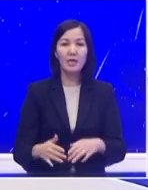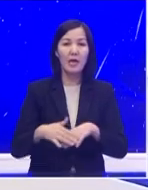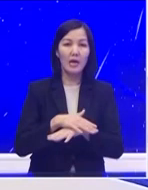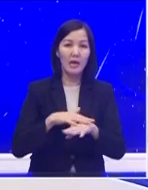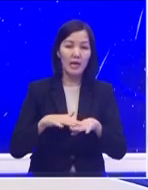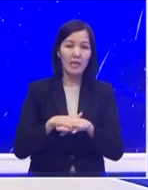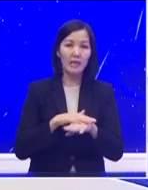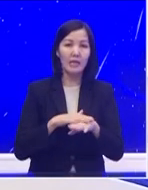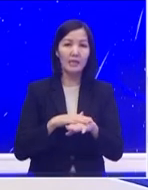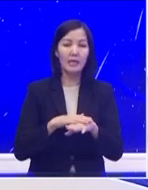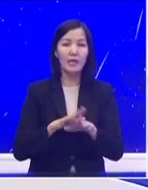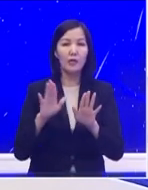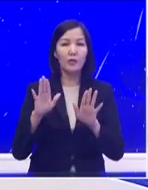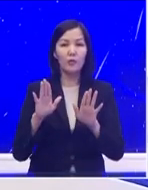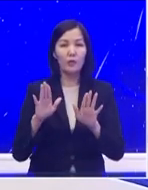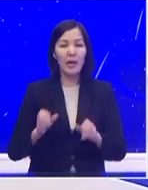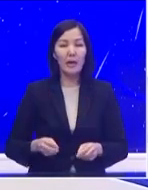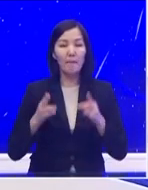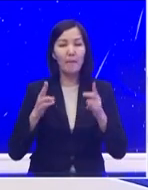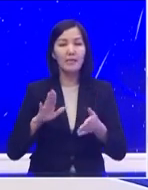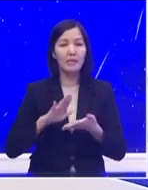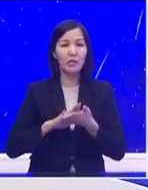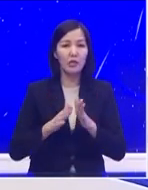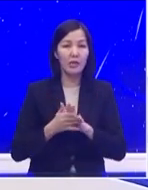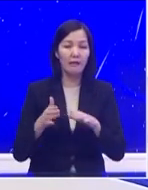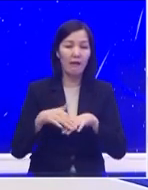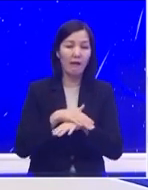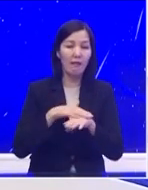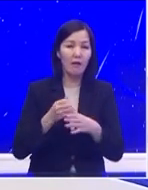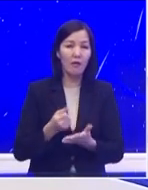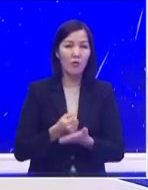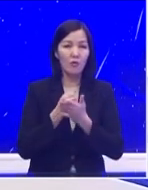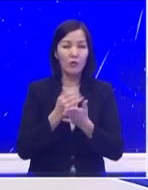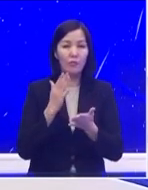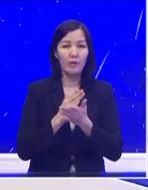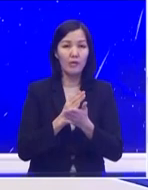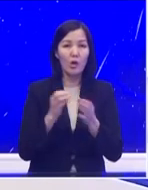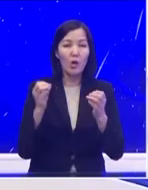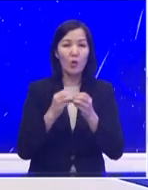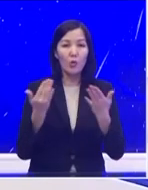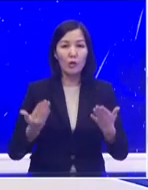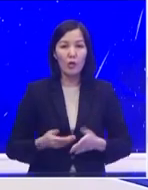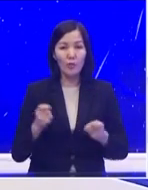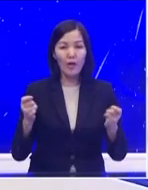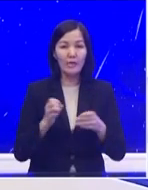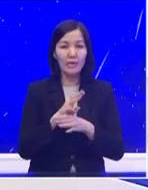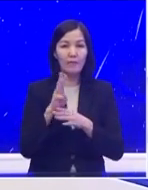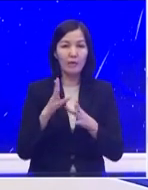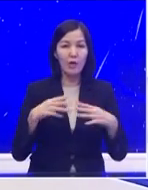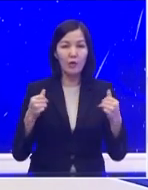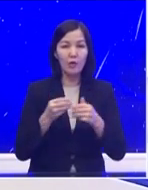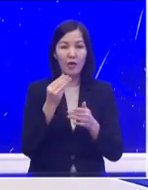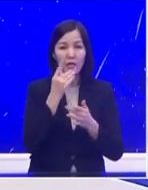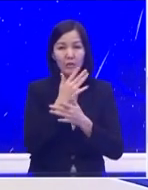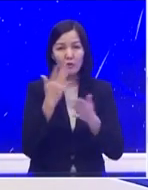Жетісулық еріктілерде төтенше жағдай тұсында халыққа барынша қолдау көрсетіп жатыр. Олар қаладағы 10 әлеуметтік аз қамтылған отбасыға